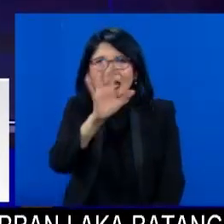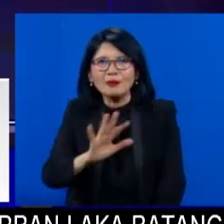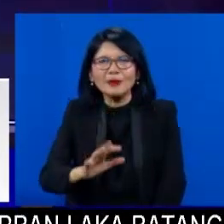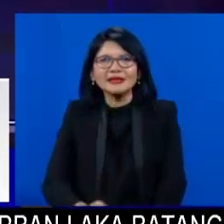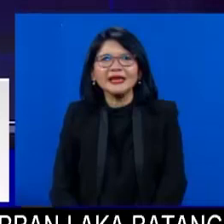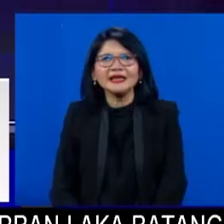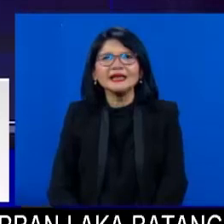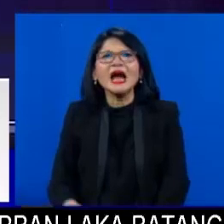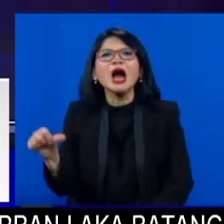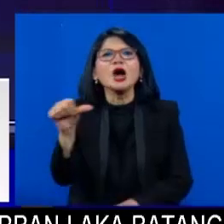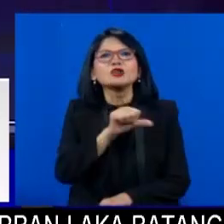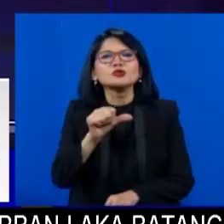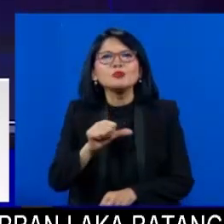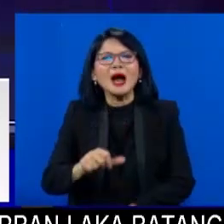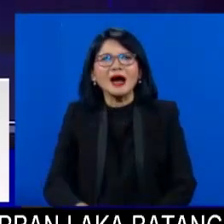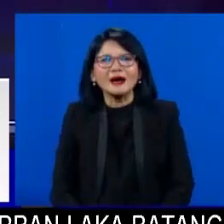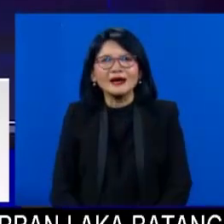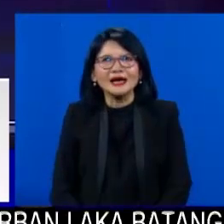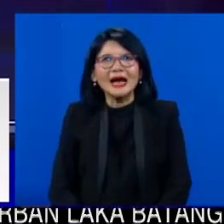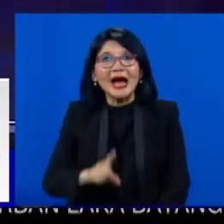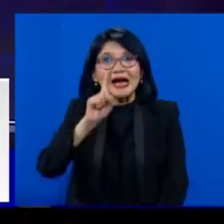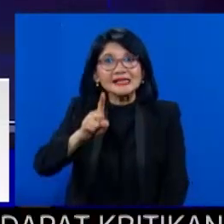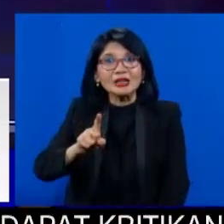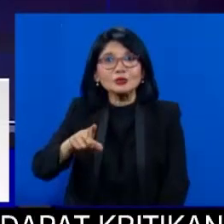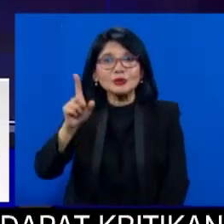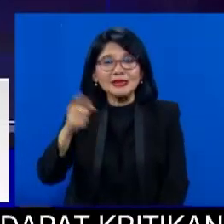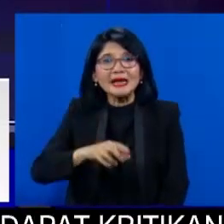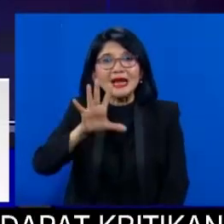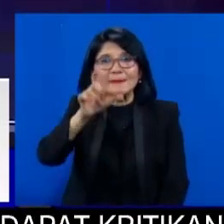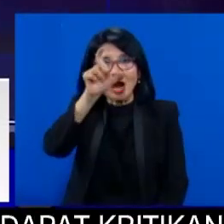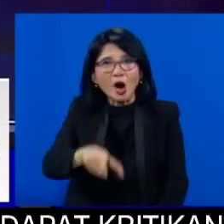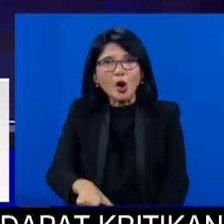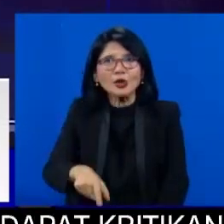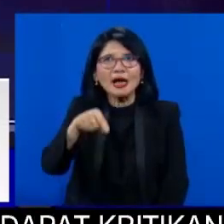Timur, menggegerkan warga. Pasalnya, satu dari lima penumpang kapal yang terdampar ini